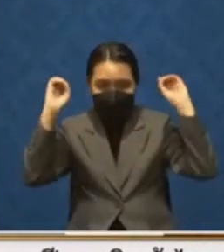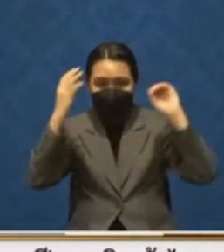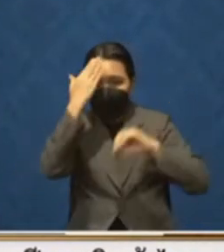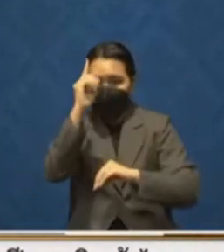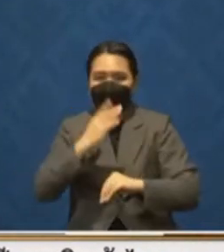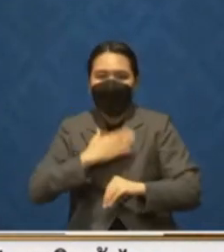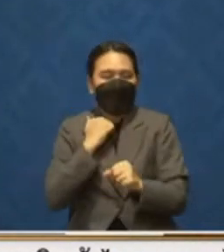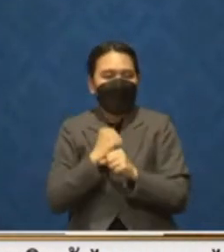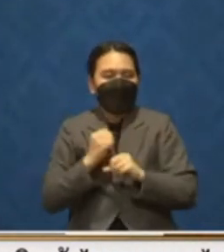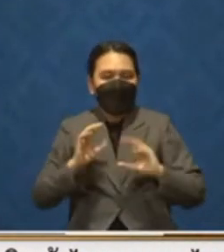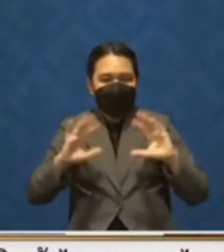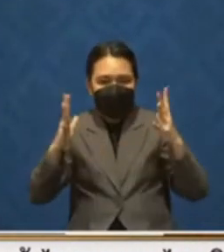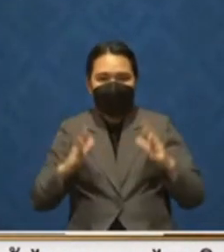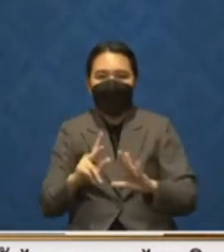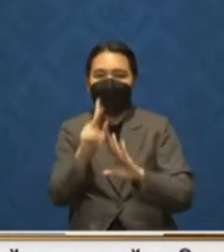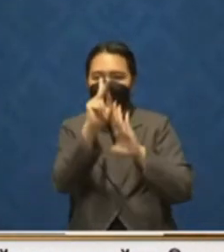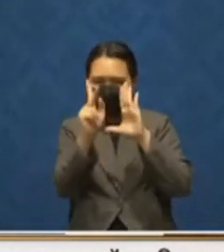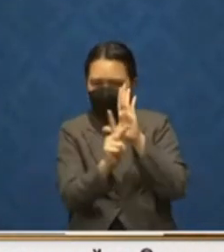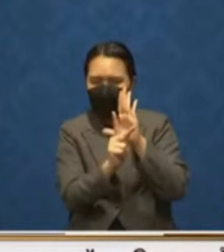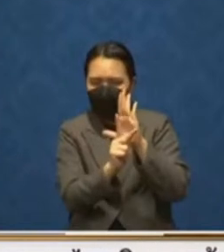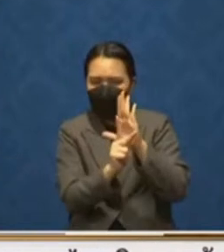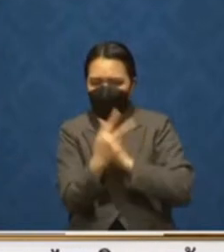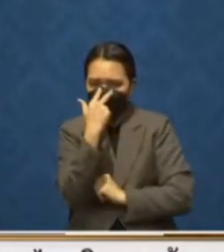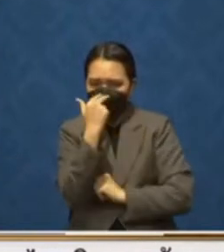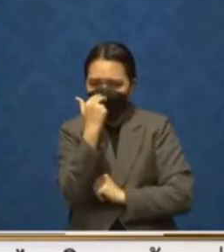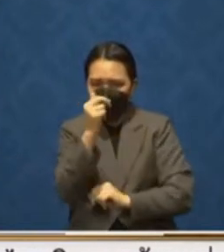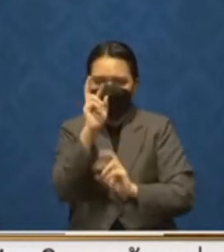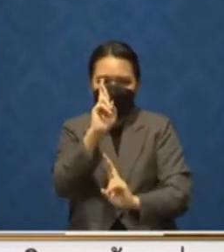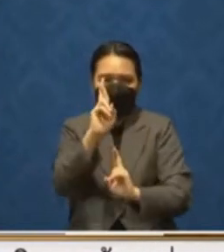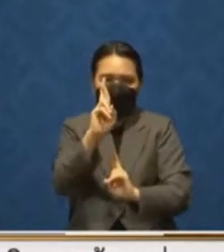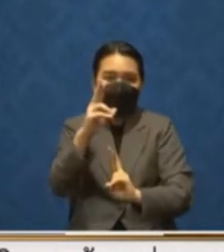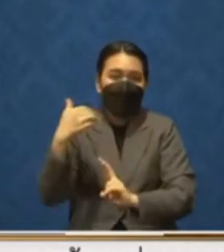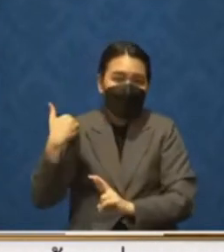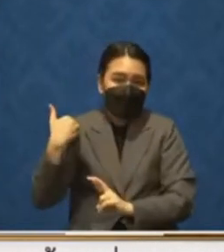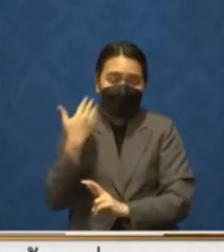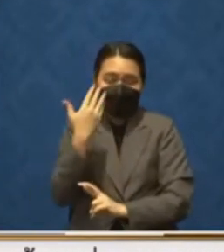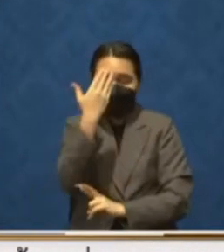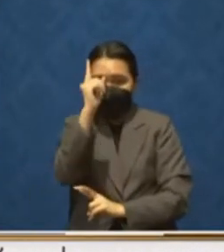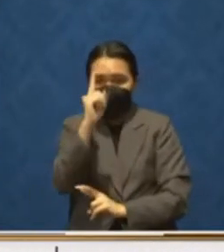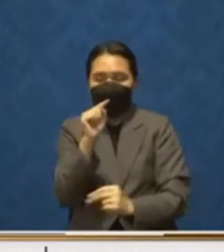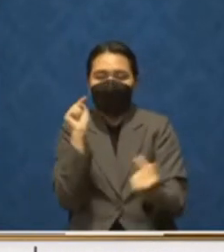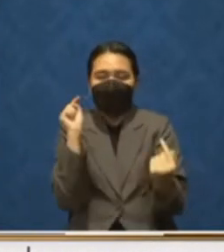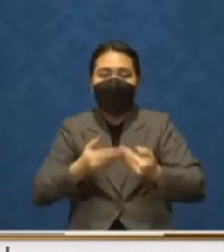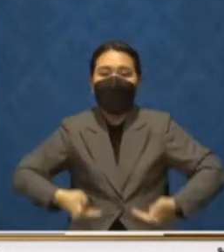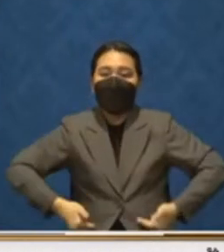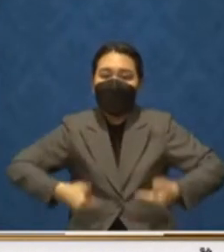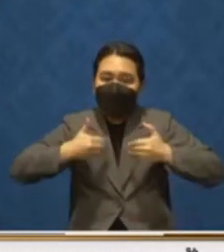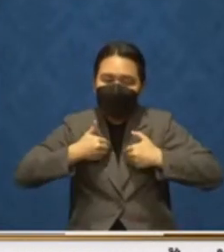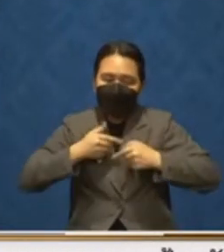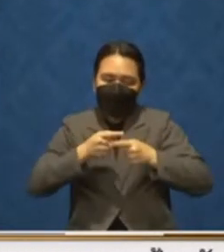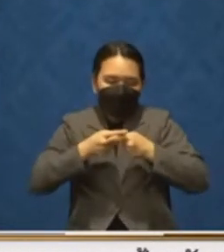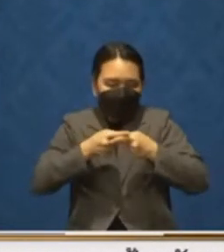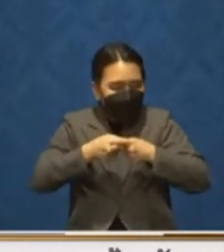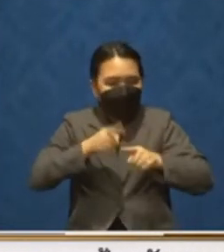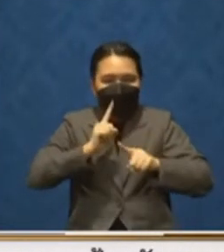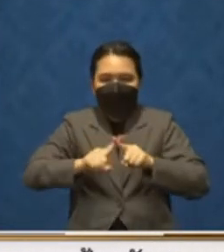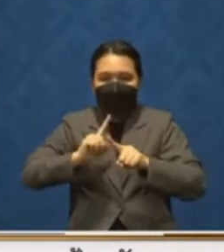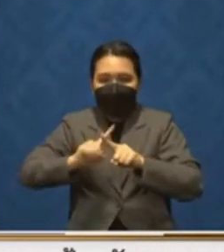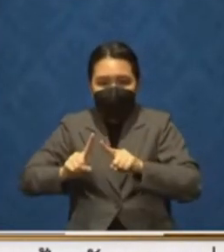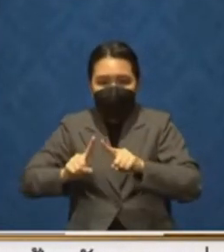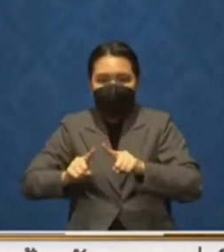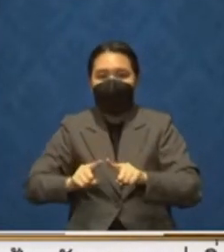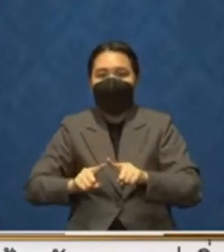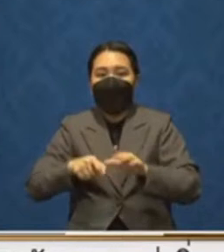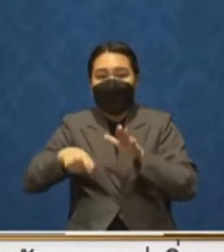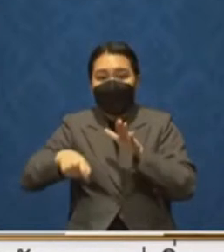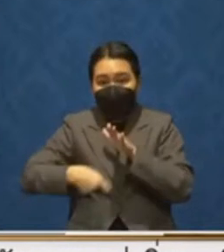แล้วก็ใช้กฎหมายอาญามันหลังที่สุดนะครับเพื่อแม่บานปลายไปสู่ความสูญเสียชีวิตเลือดเนื้อคนไทยด้วยน้ำมือคนไทยด้วยกันเอง